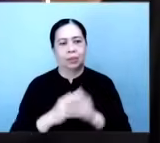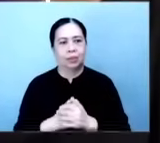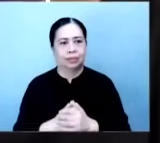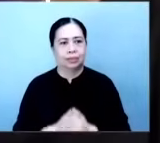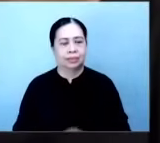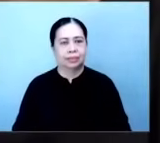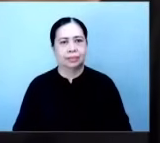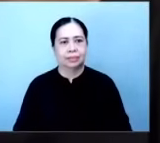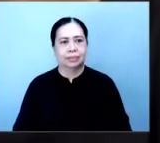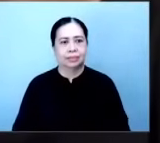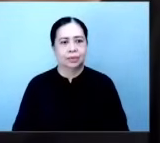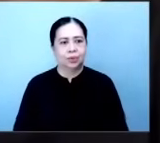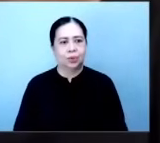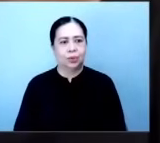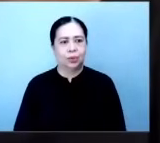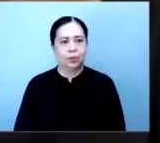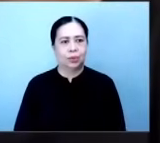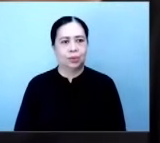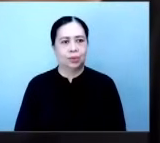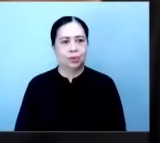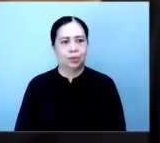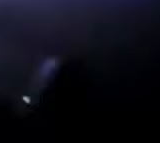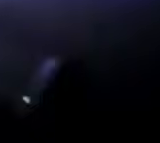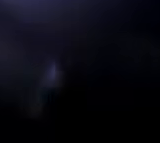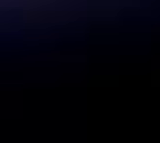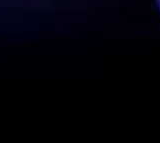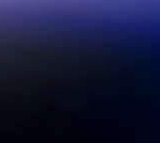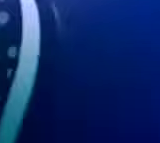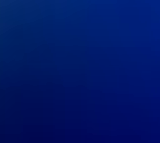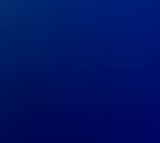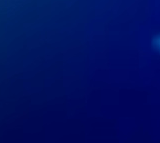mula sa frontline, Gerard De La Peña, News 5.